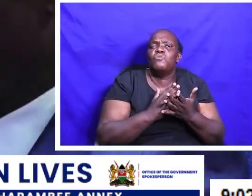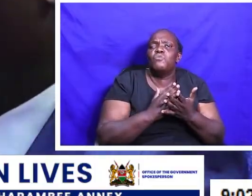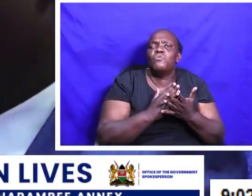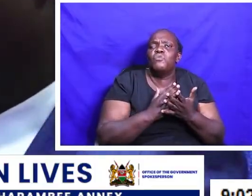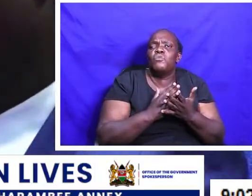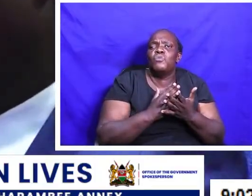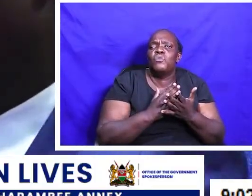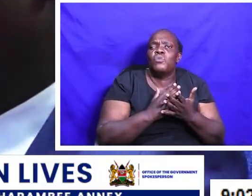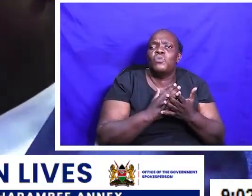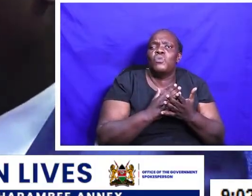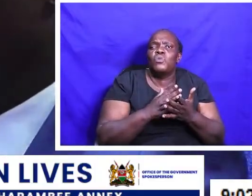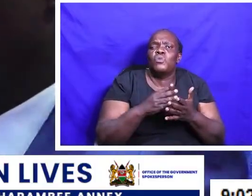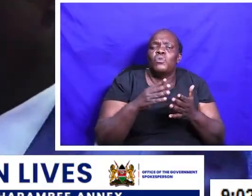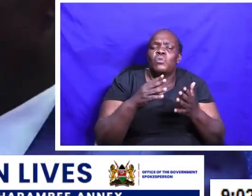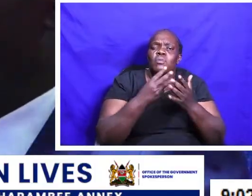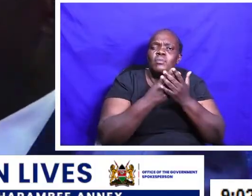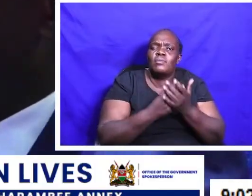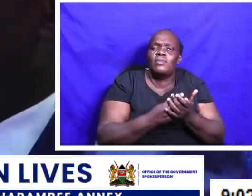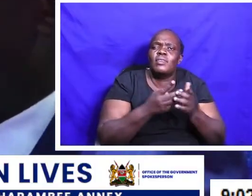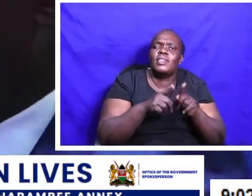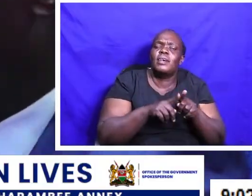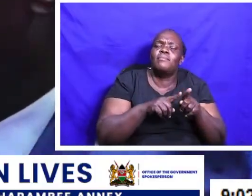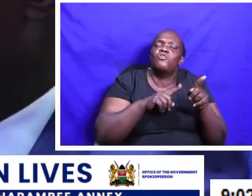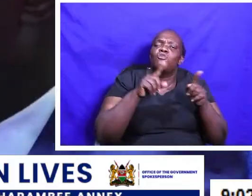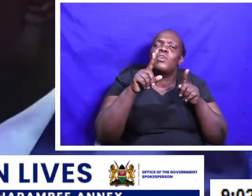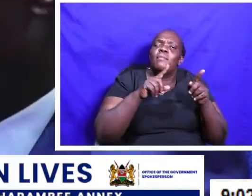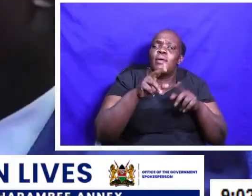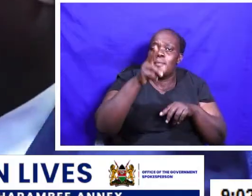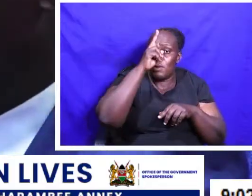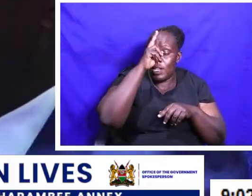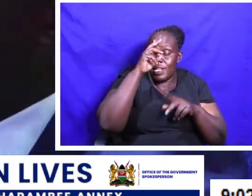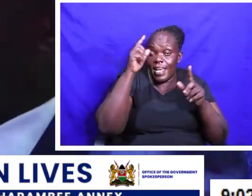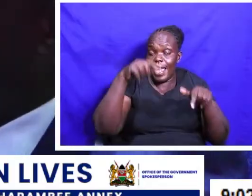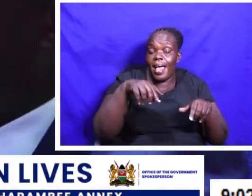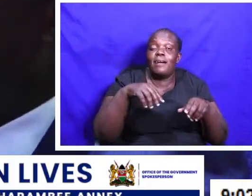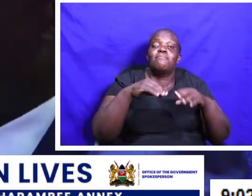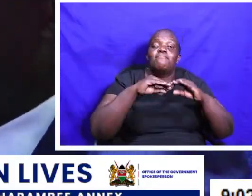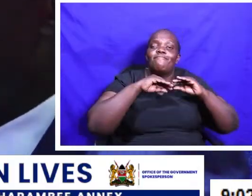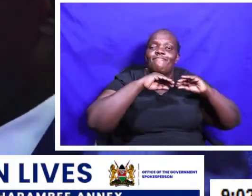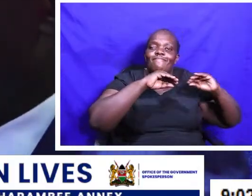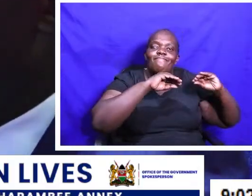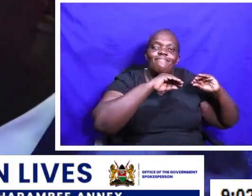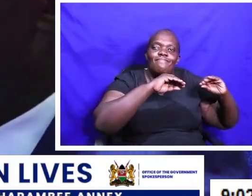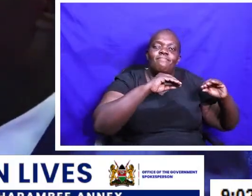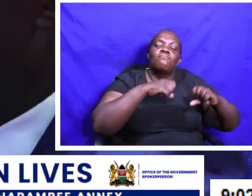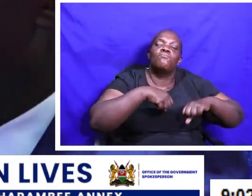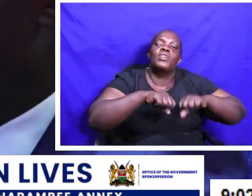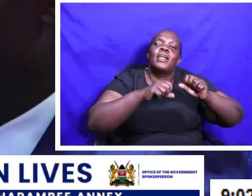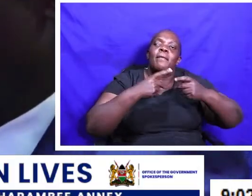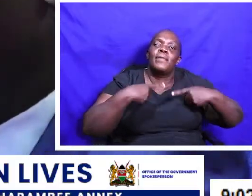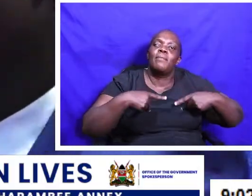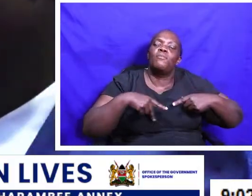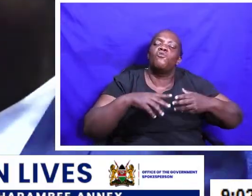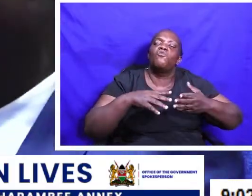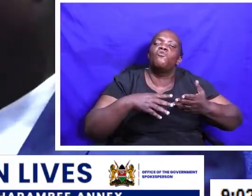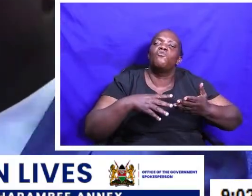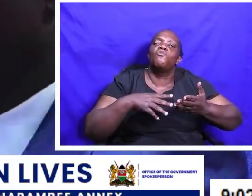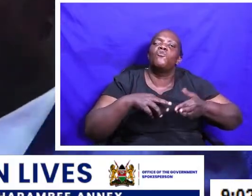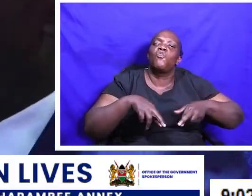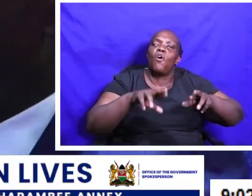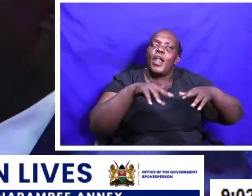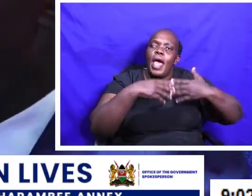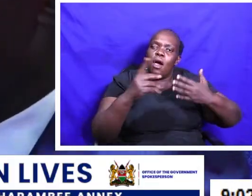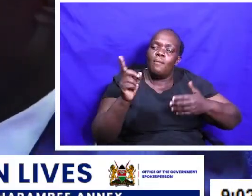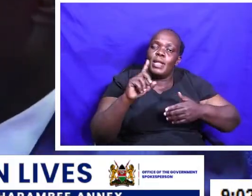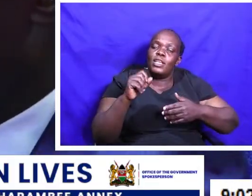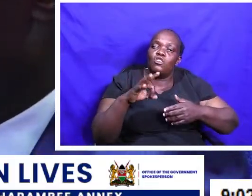safety na huwa tunapatana na traffic police, wanakuja kuongelesha watu wa bodaboda jinsi ya kuwa barabarani. Tunaungana